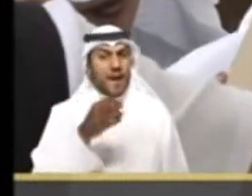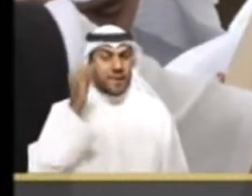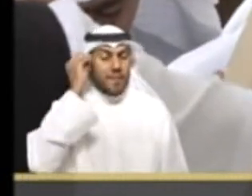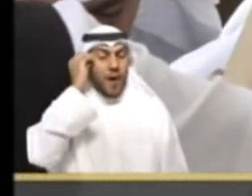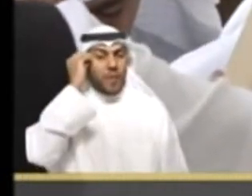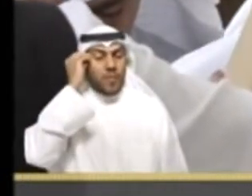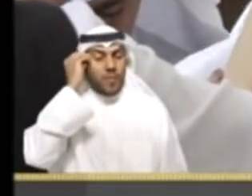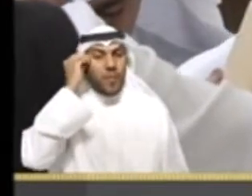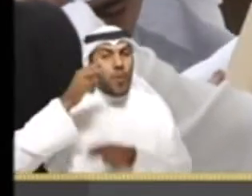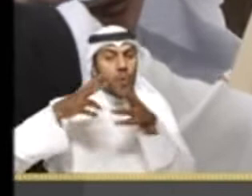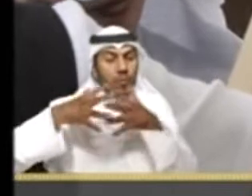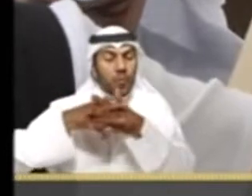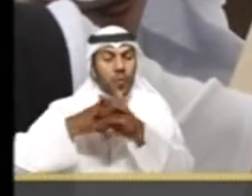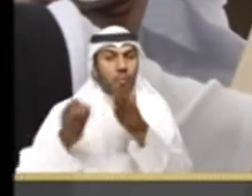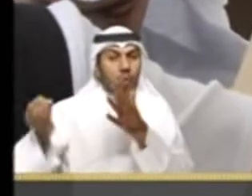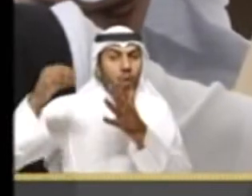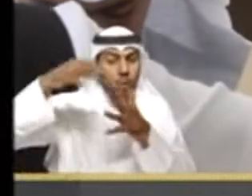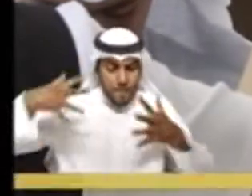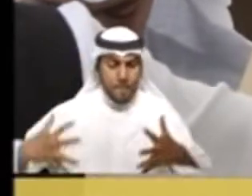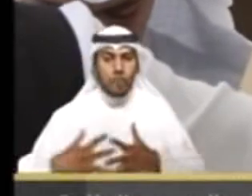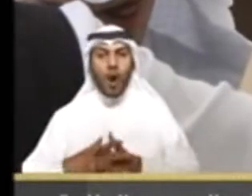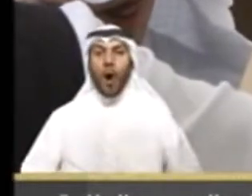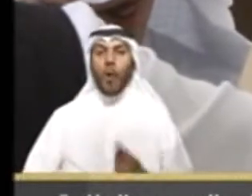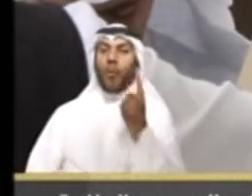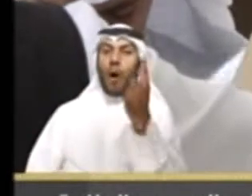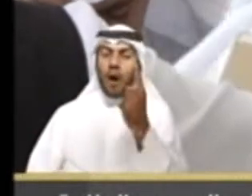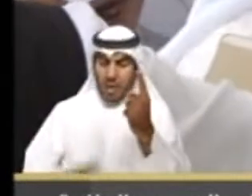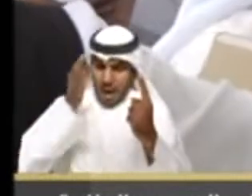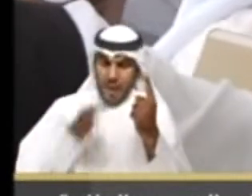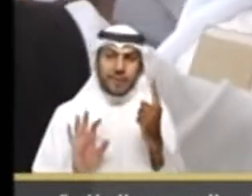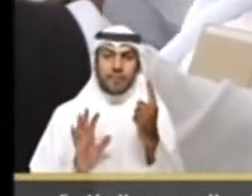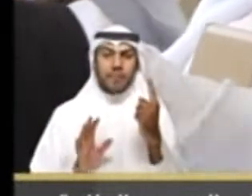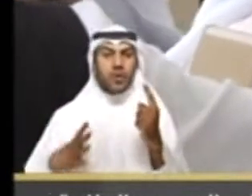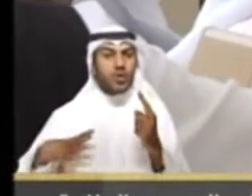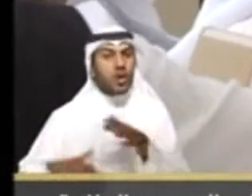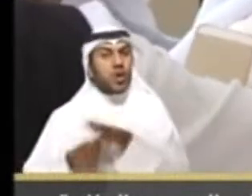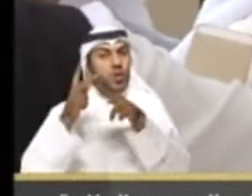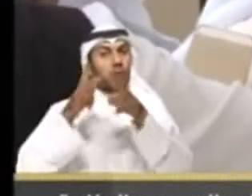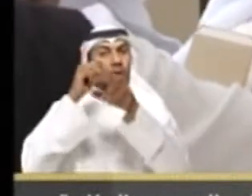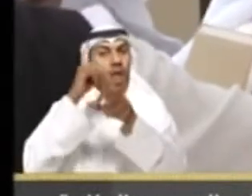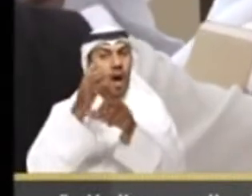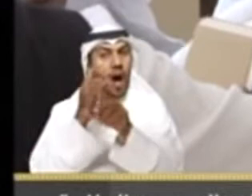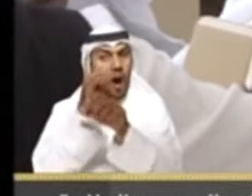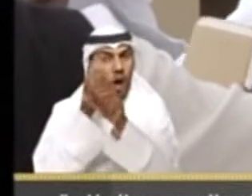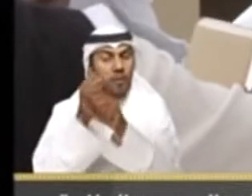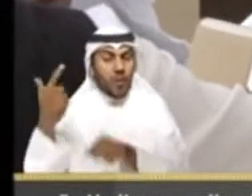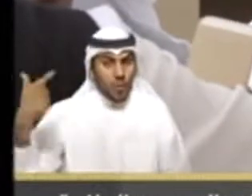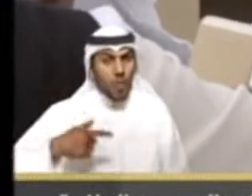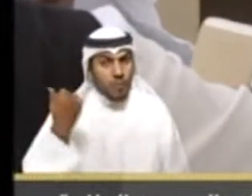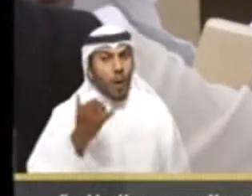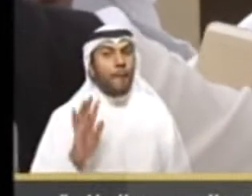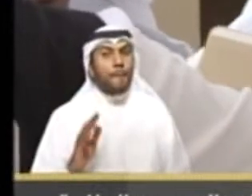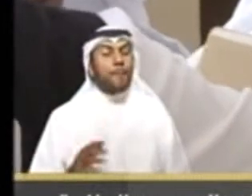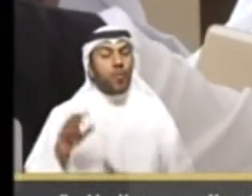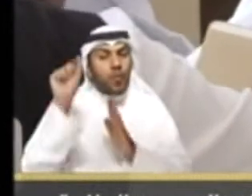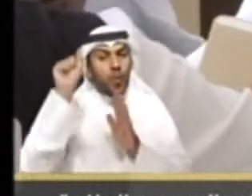حقيقية لمحور تعزيز الوحدة الوطنية بشكل فعال، وليس بالكلام ولا بالتنظير، وإنما تفعيل